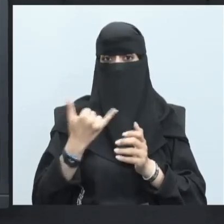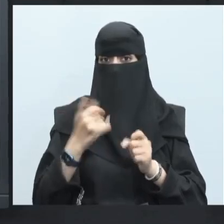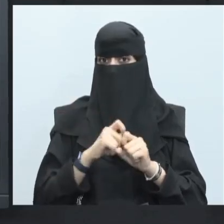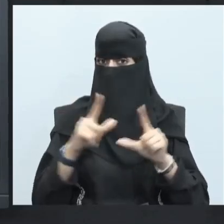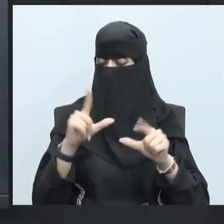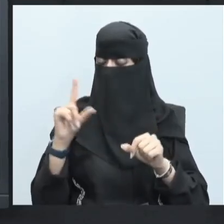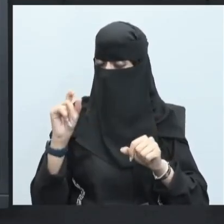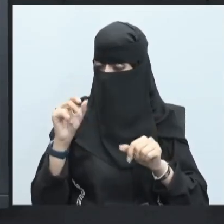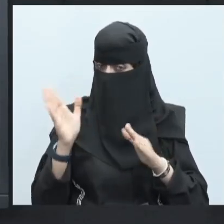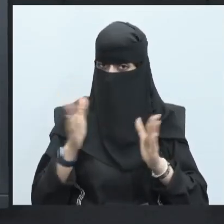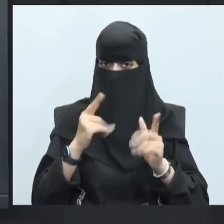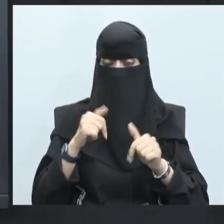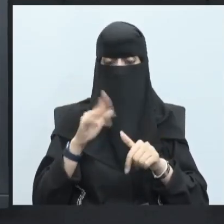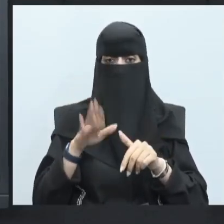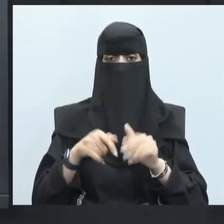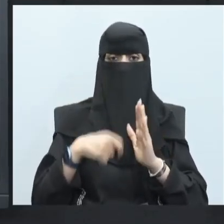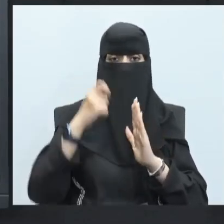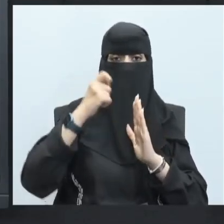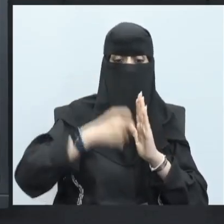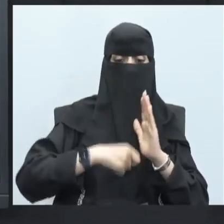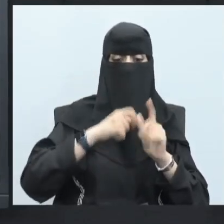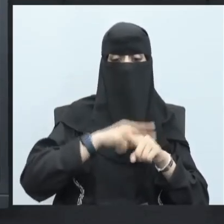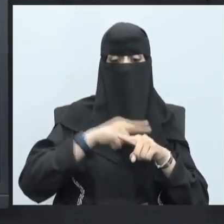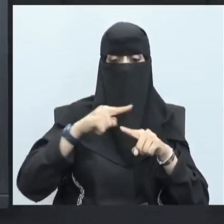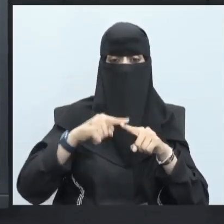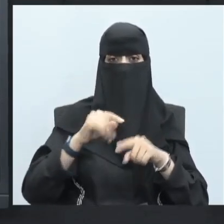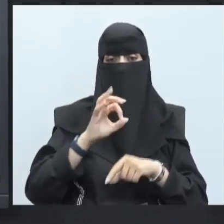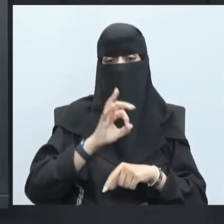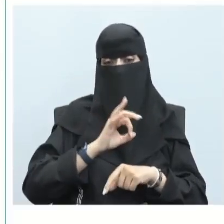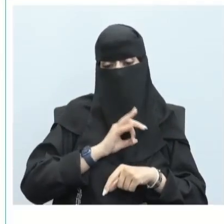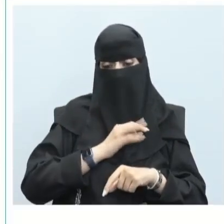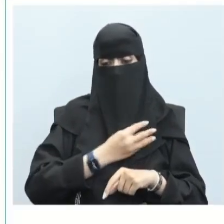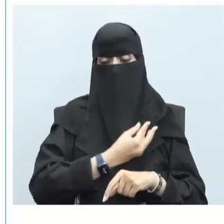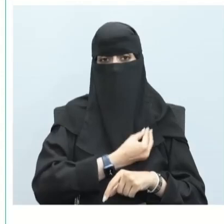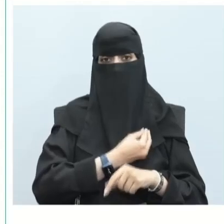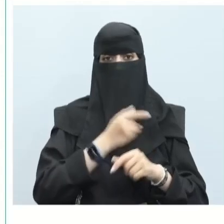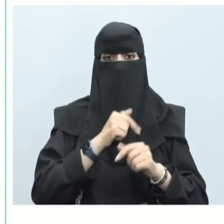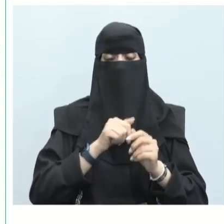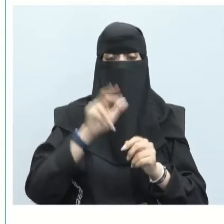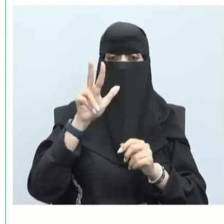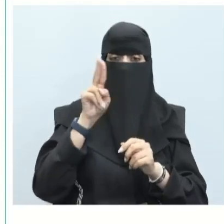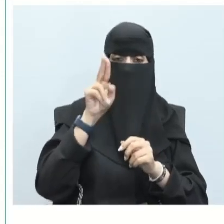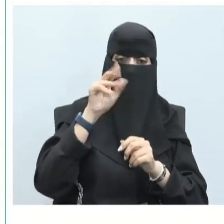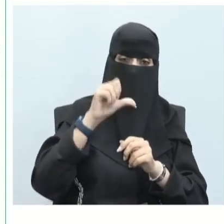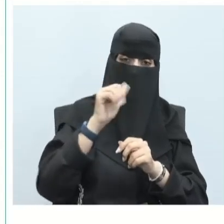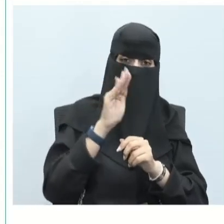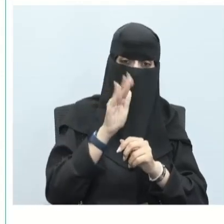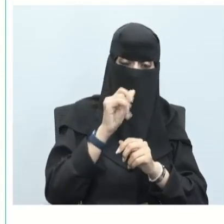احسنتم احسنتم سهله واضحه وهي مغالطه التوسل بالشفقه